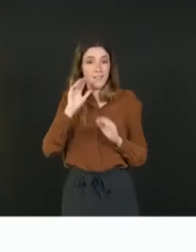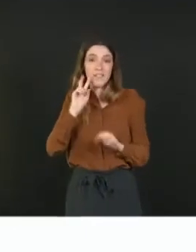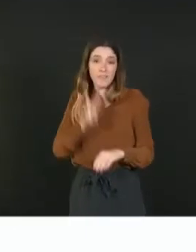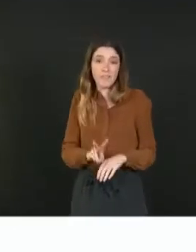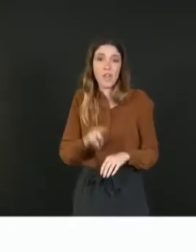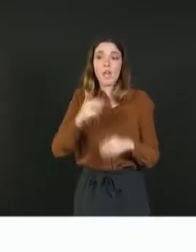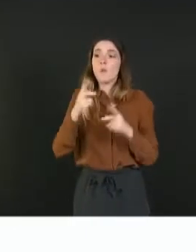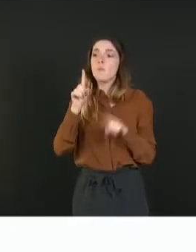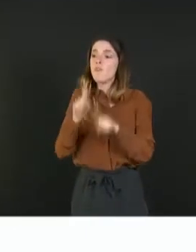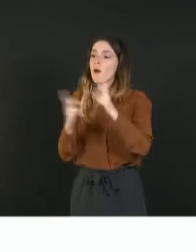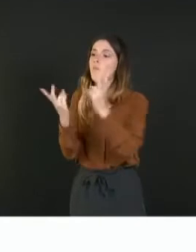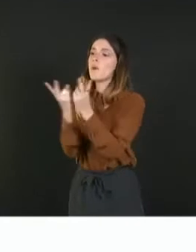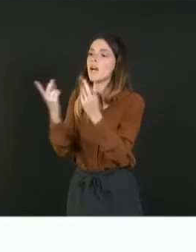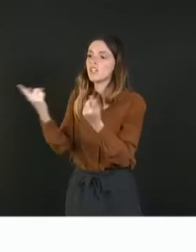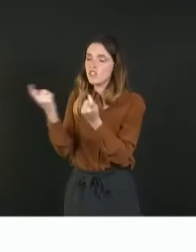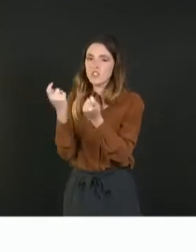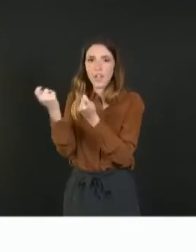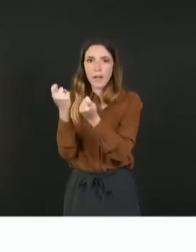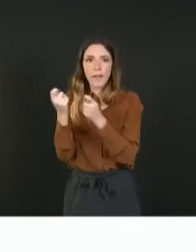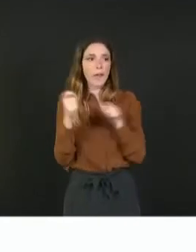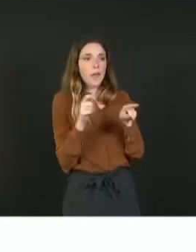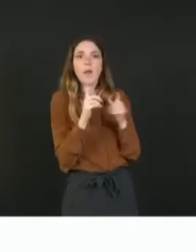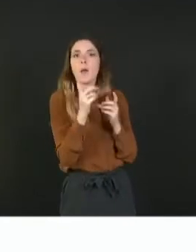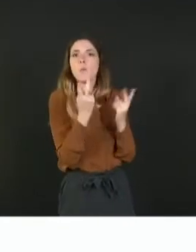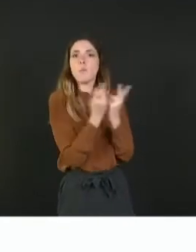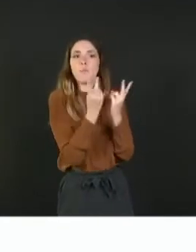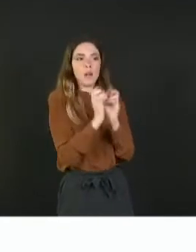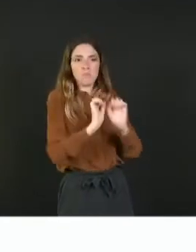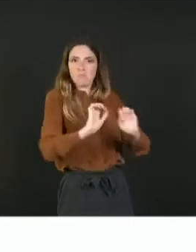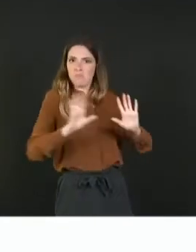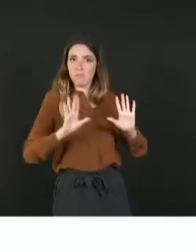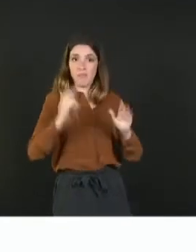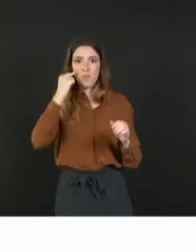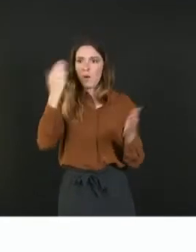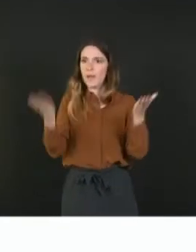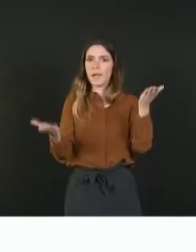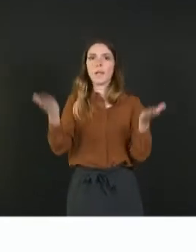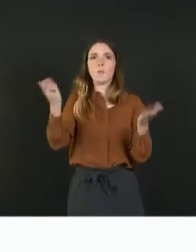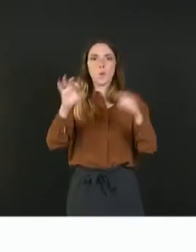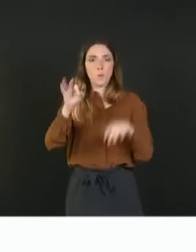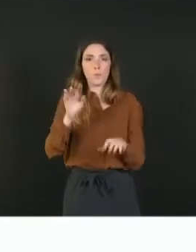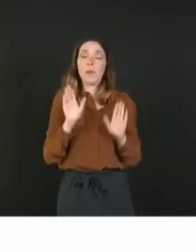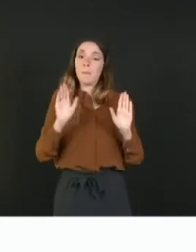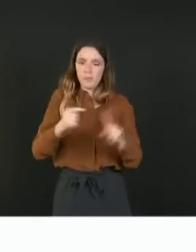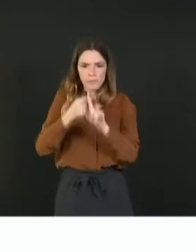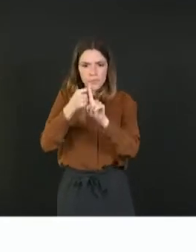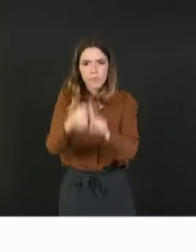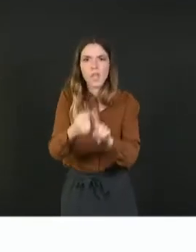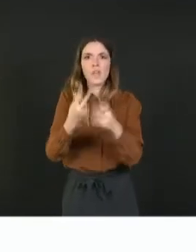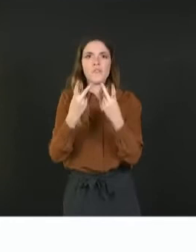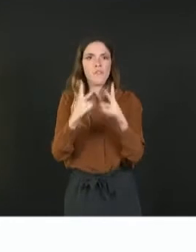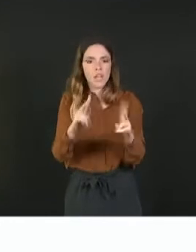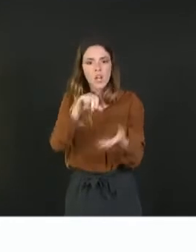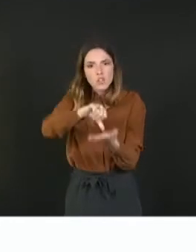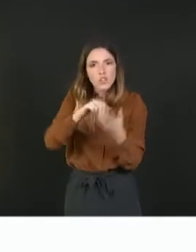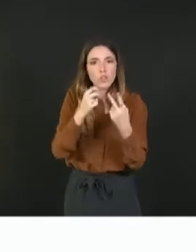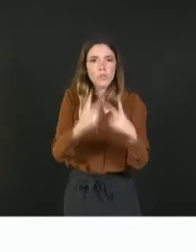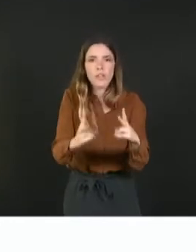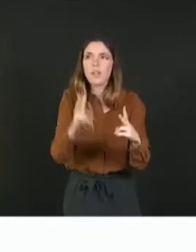entre les parcs qui sont gérés et les parcs qui ne sont pas gérés. Moi, en tout cas pour la ville, et là je parle du centre-ville urbain,